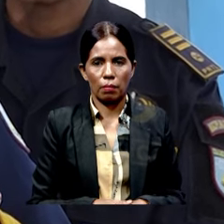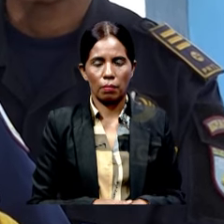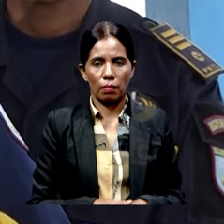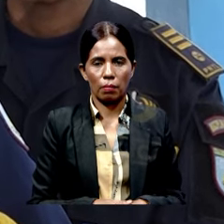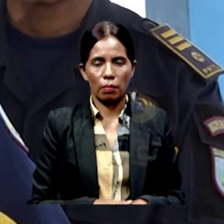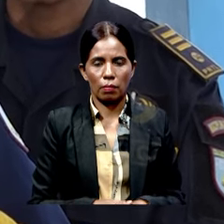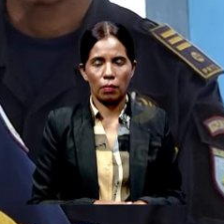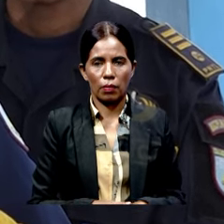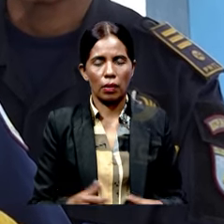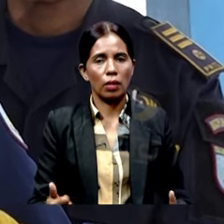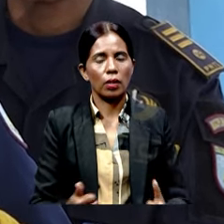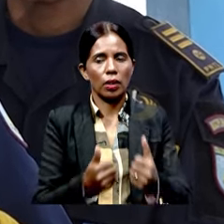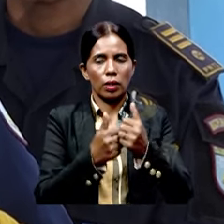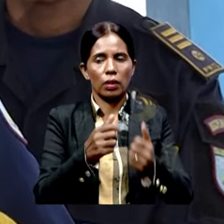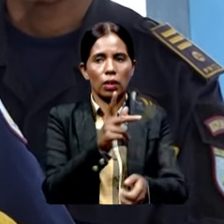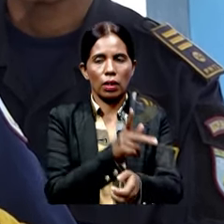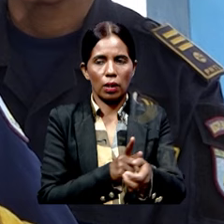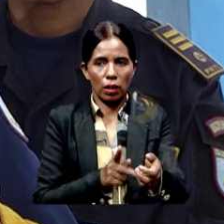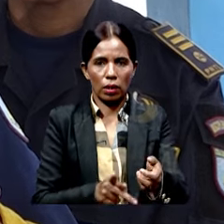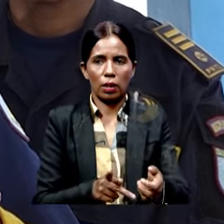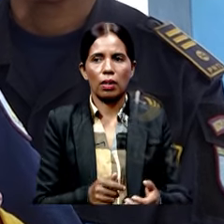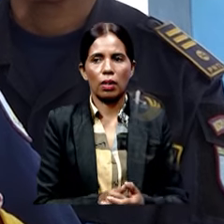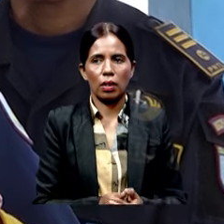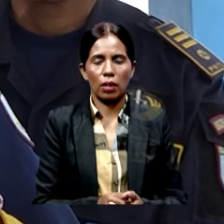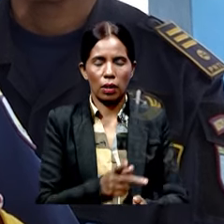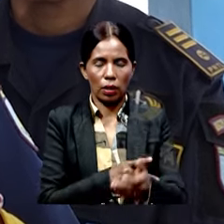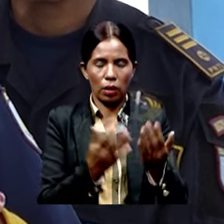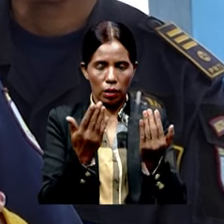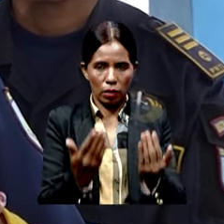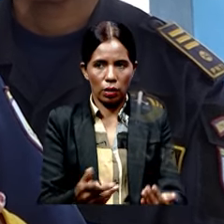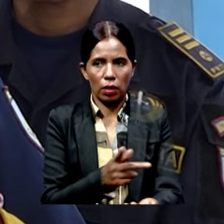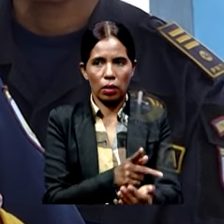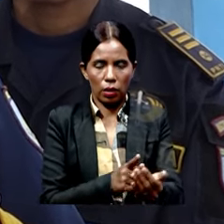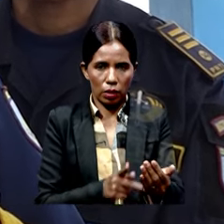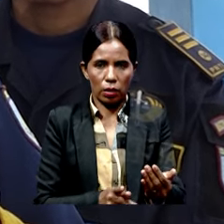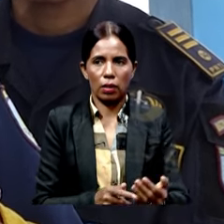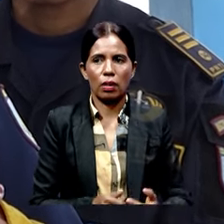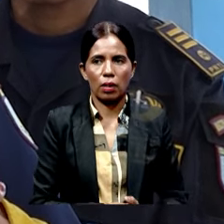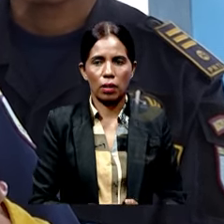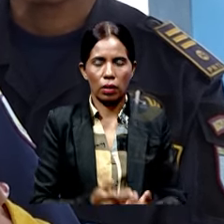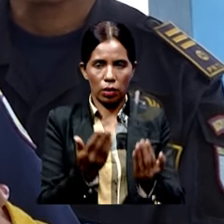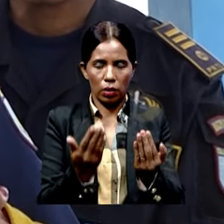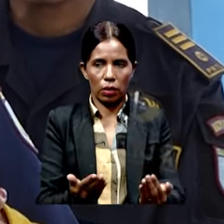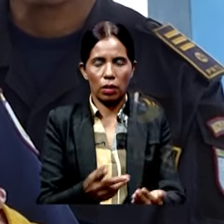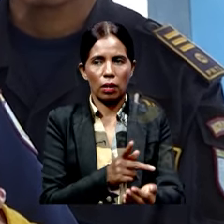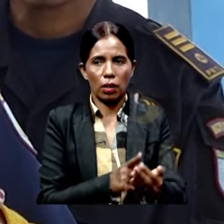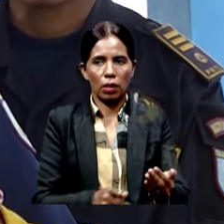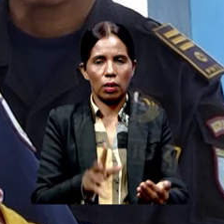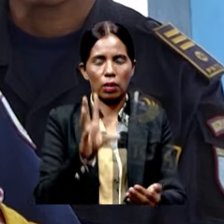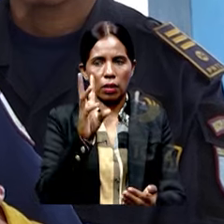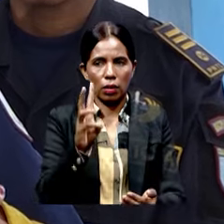Ia accident traffic nene ia kanek kaman no mos ia kanek todan ia kanek todan ne ia